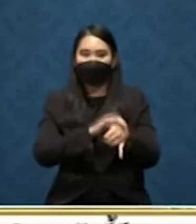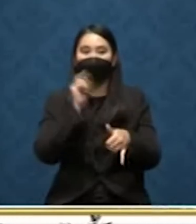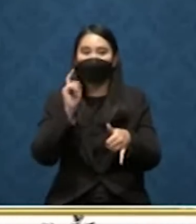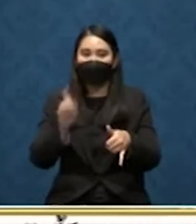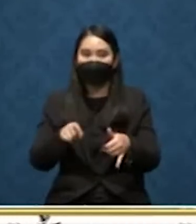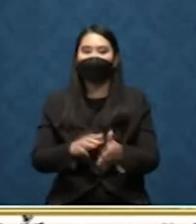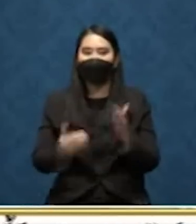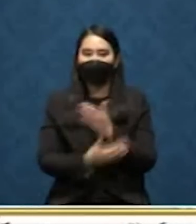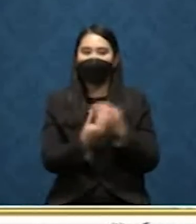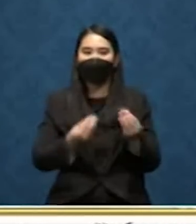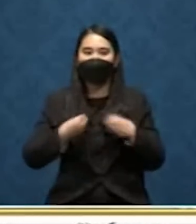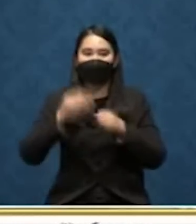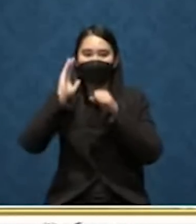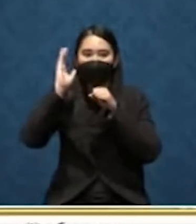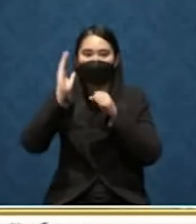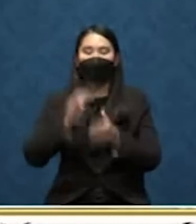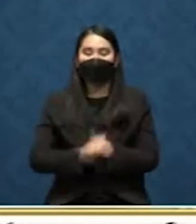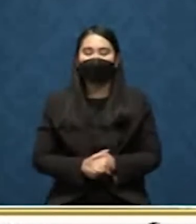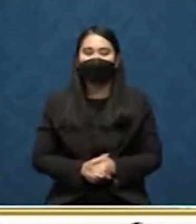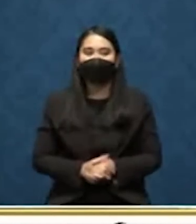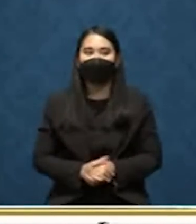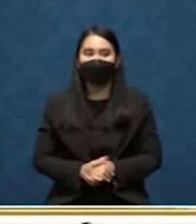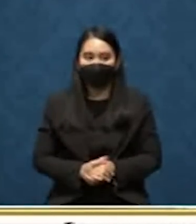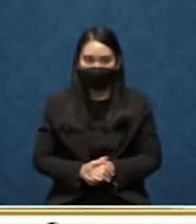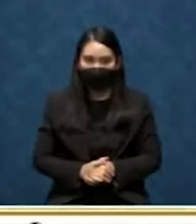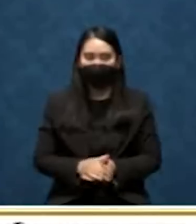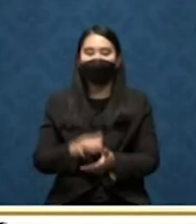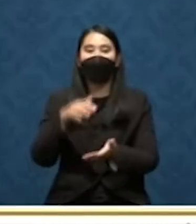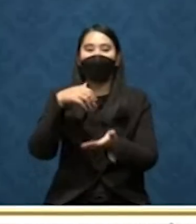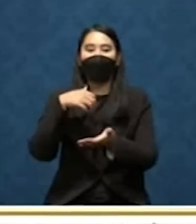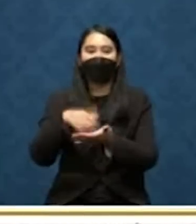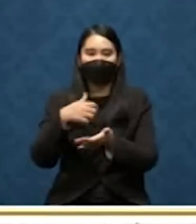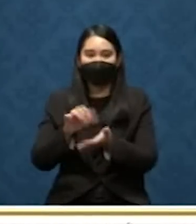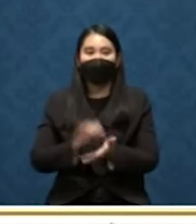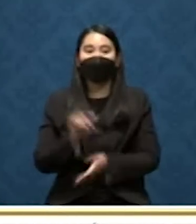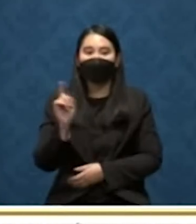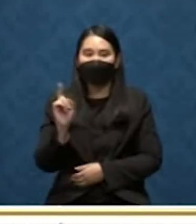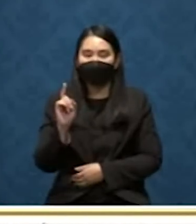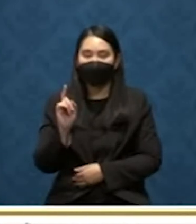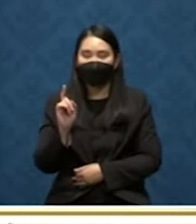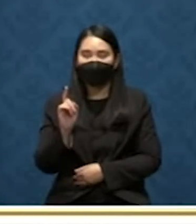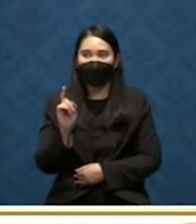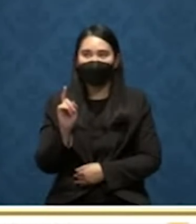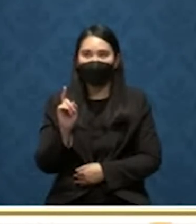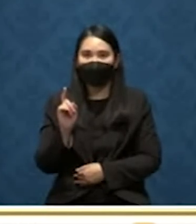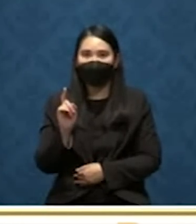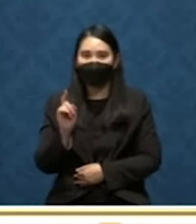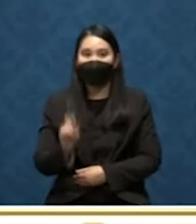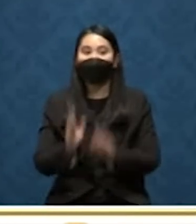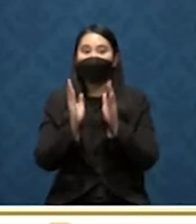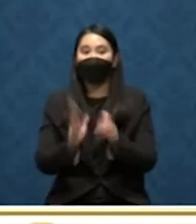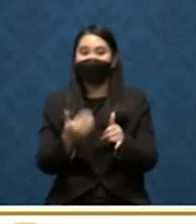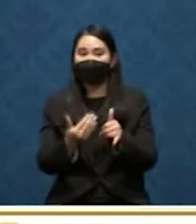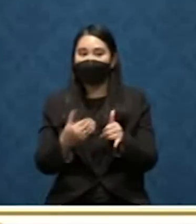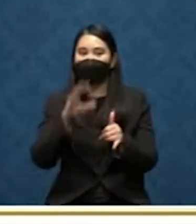ดอácั้ให้โอกาสอยน ขทประทครั่านล่ซมร่มครับเรื่องที่ในเกิรrenalนีที่ จะมีคนแอพ อ้